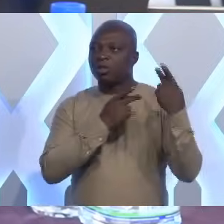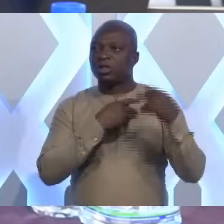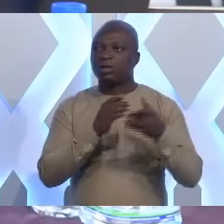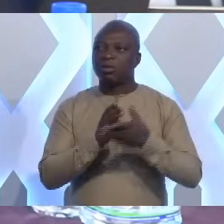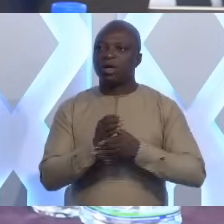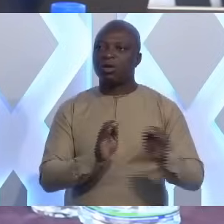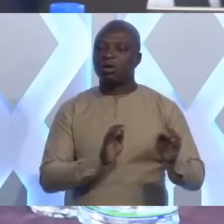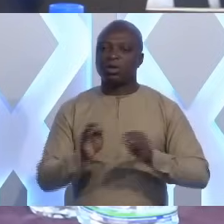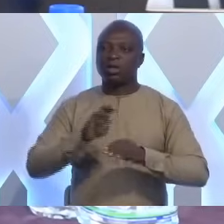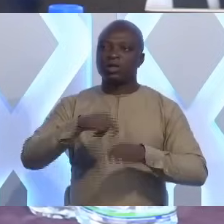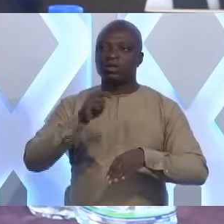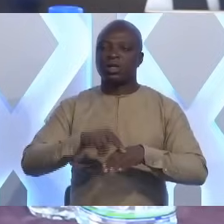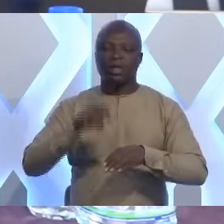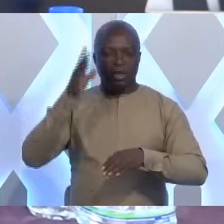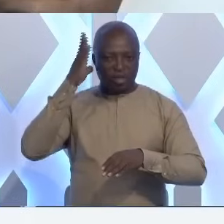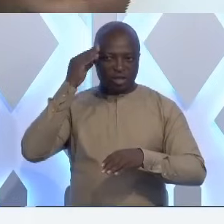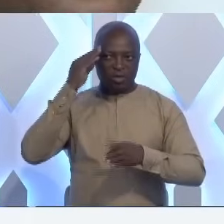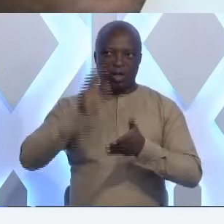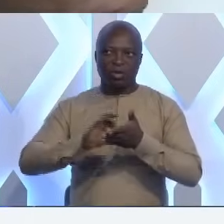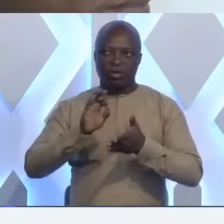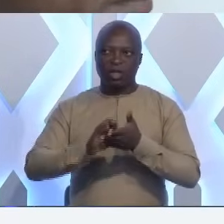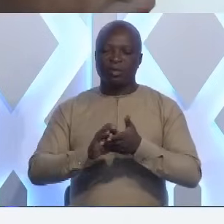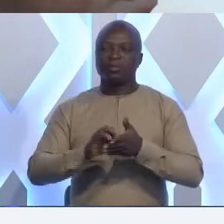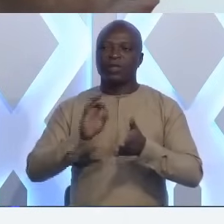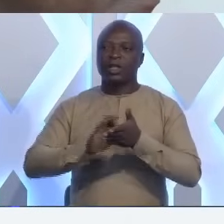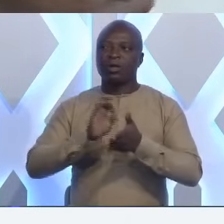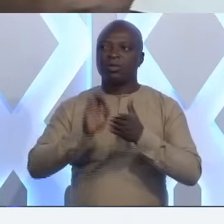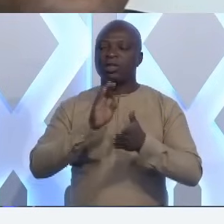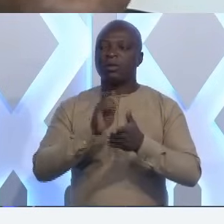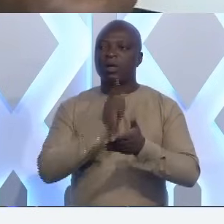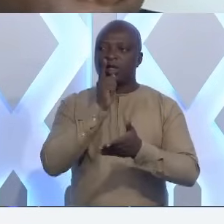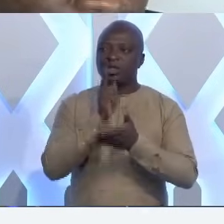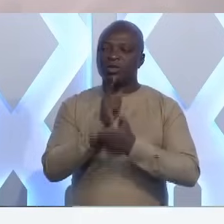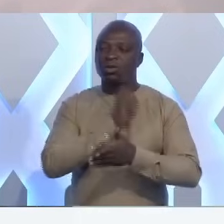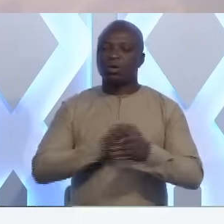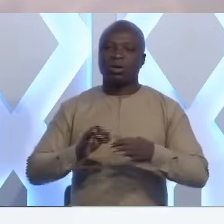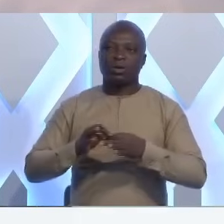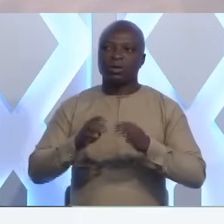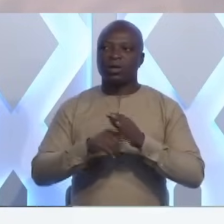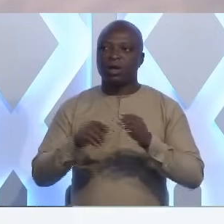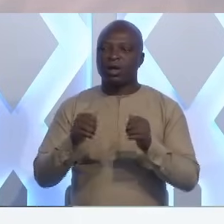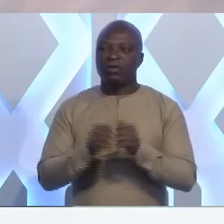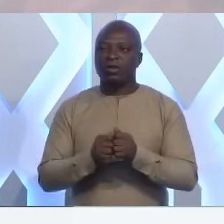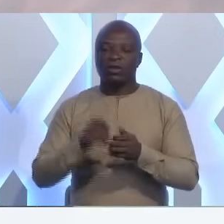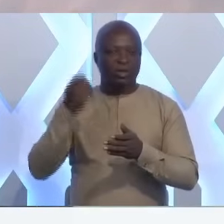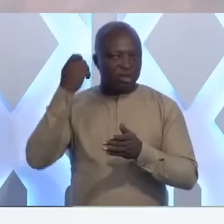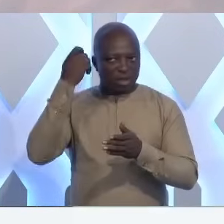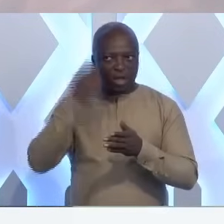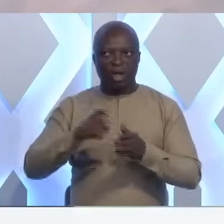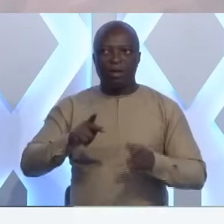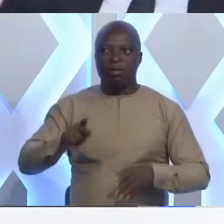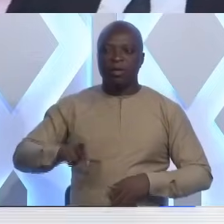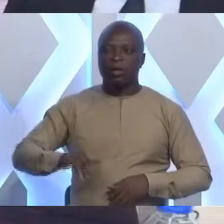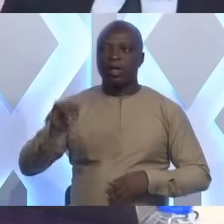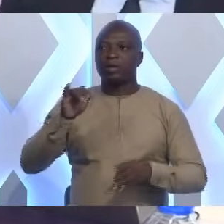l'Ordre national des experts comptables et des comptables agréés du Togo en collaboration avec le secrétariat permanent